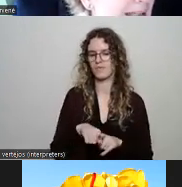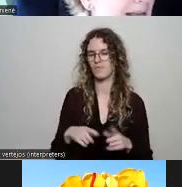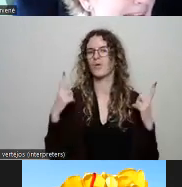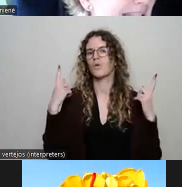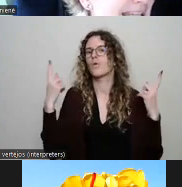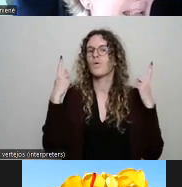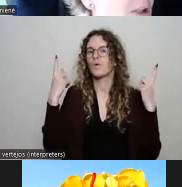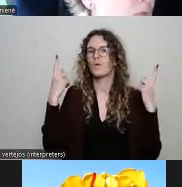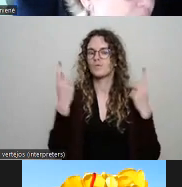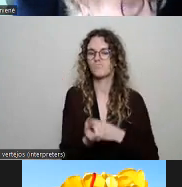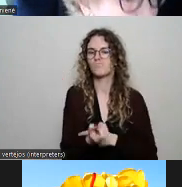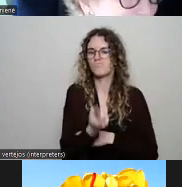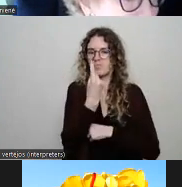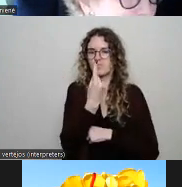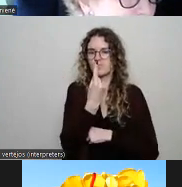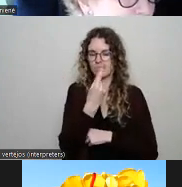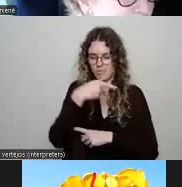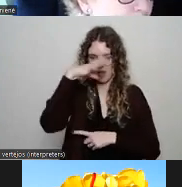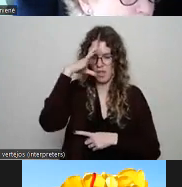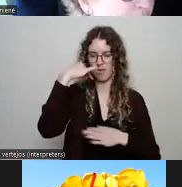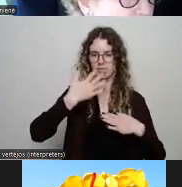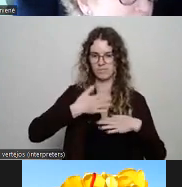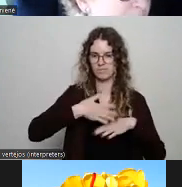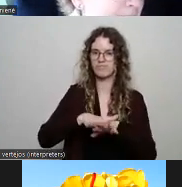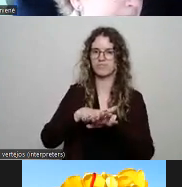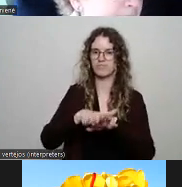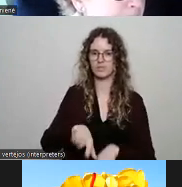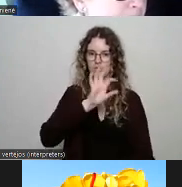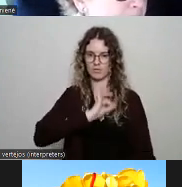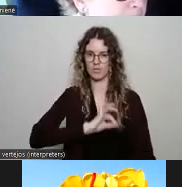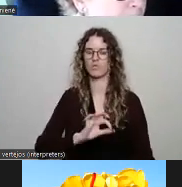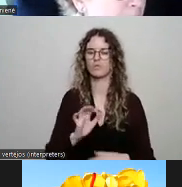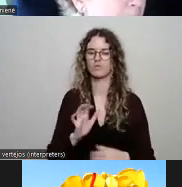padaryti tą integraciją naudingą turinio prasme.